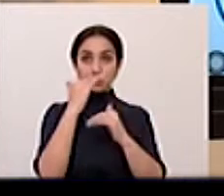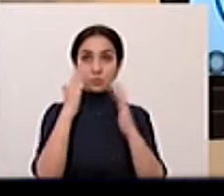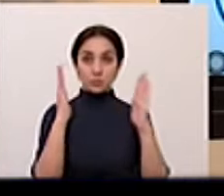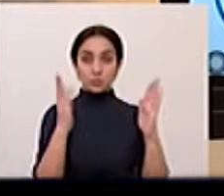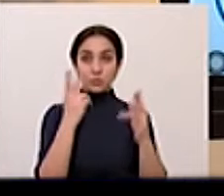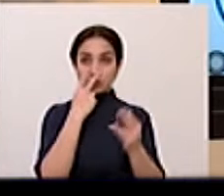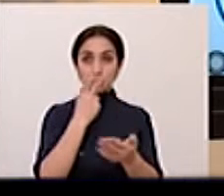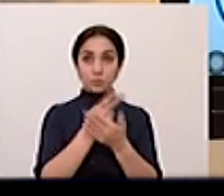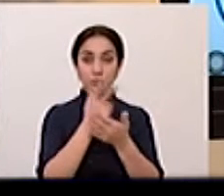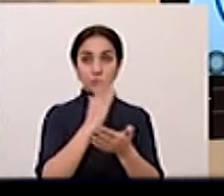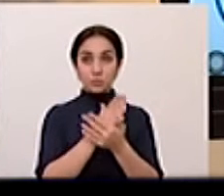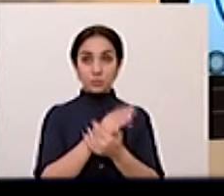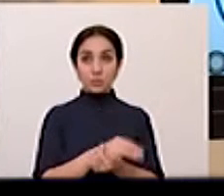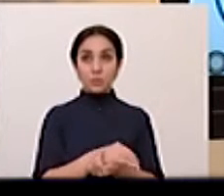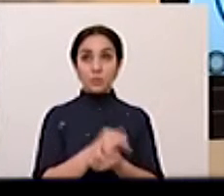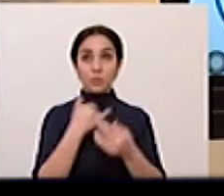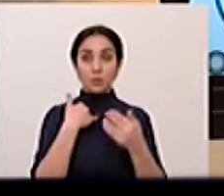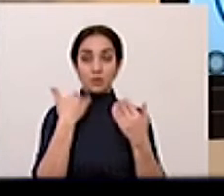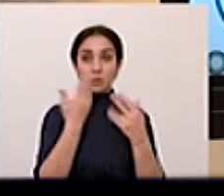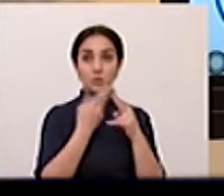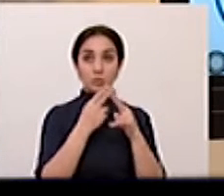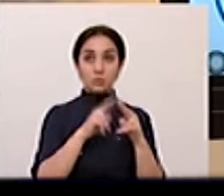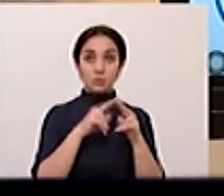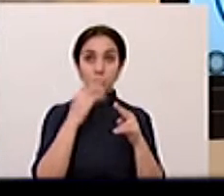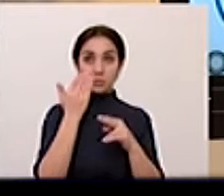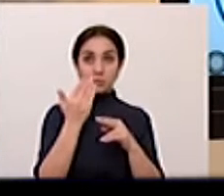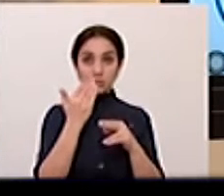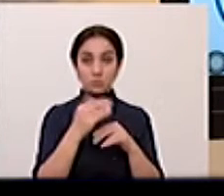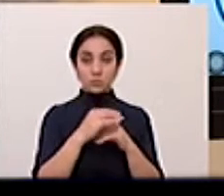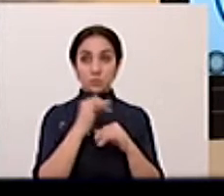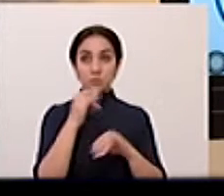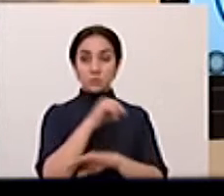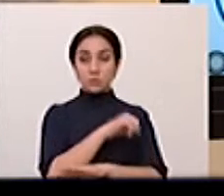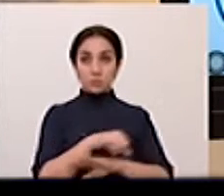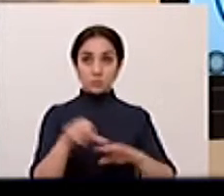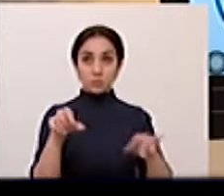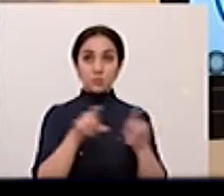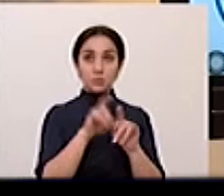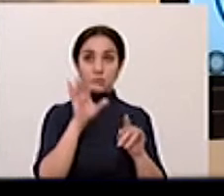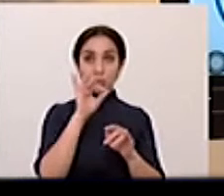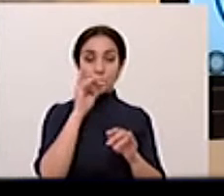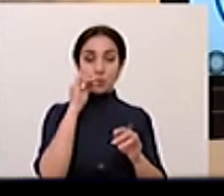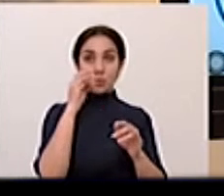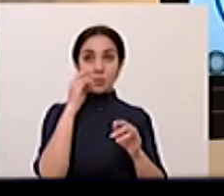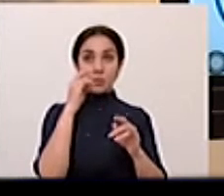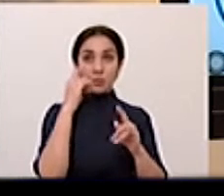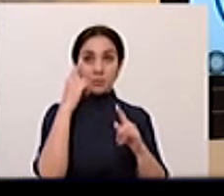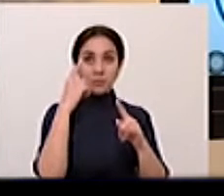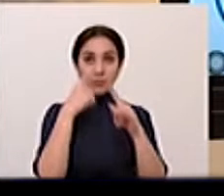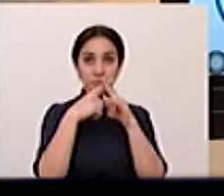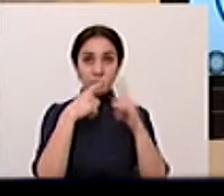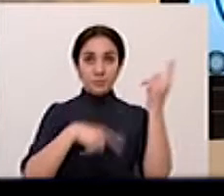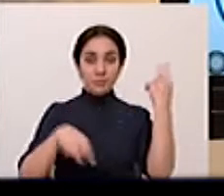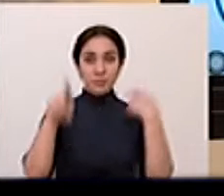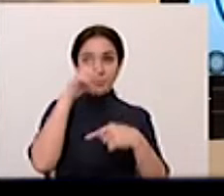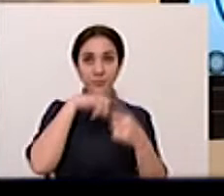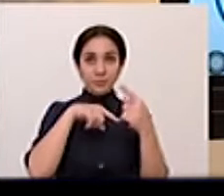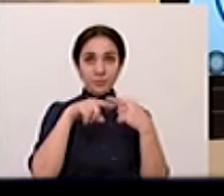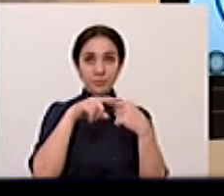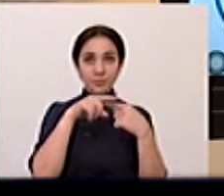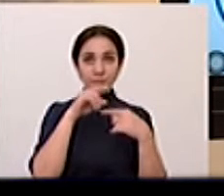burchak tasvirlangan. Biz esa mana shu chiziqlarni OX o'qi atrofida